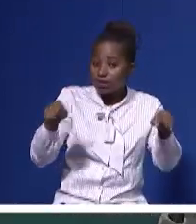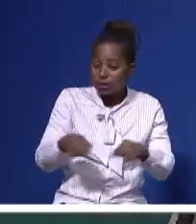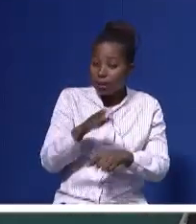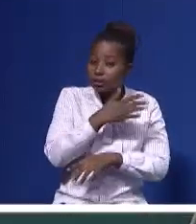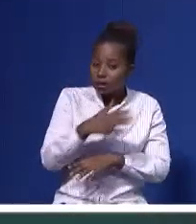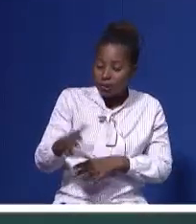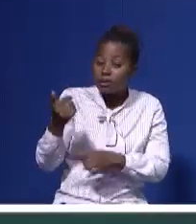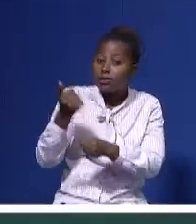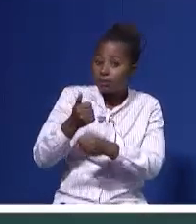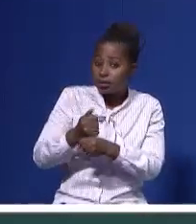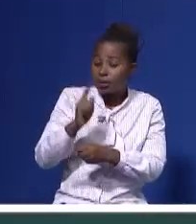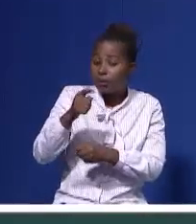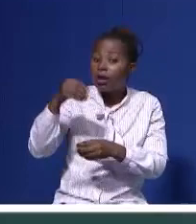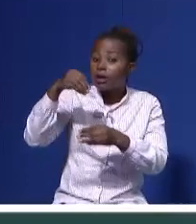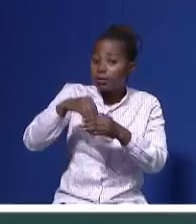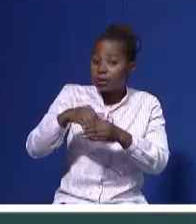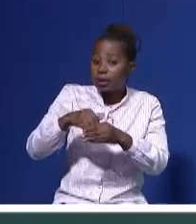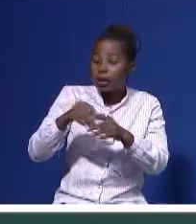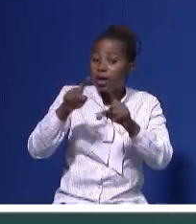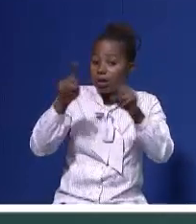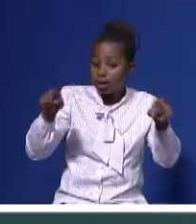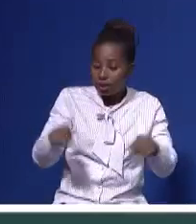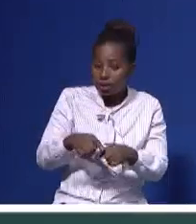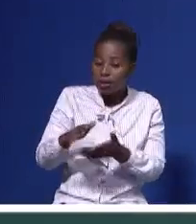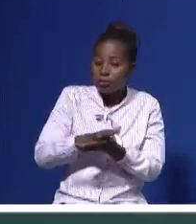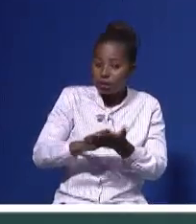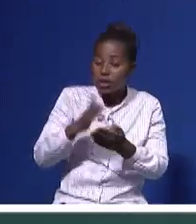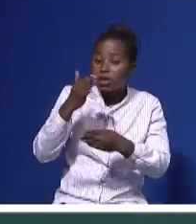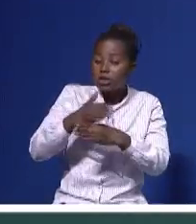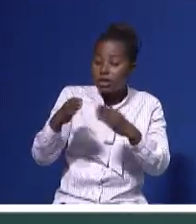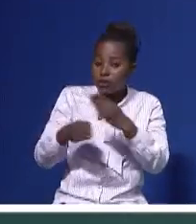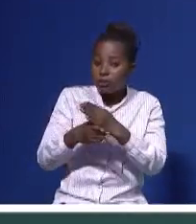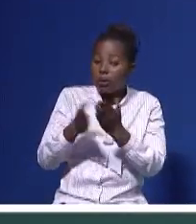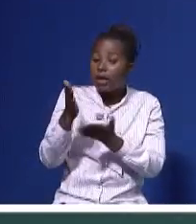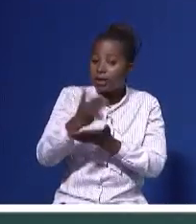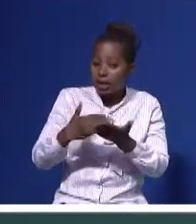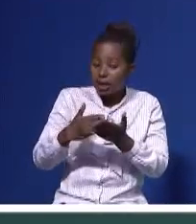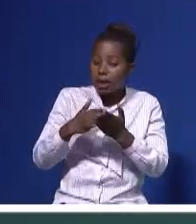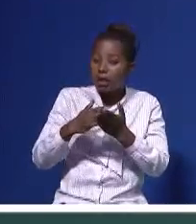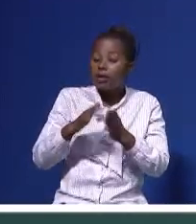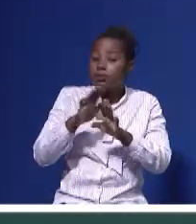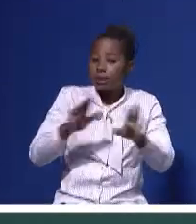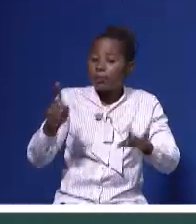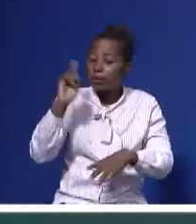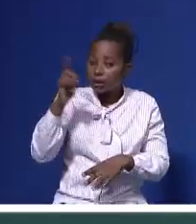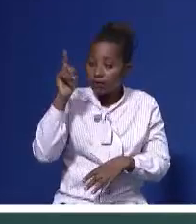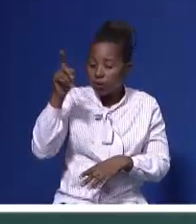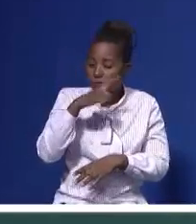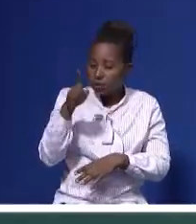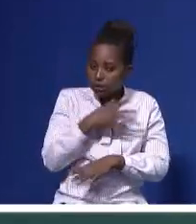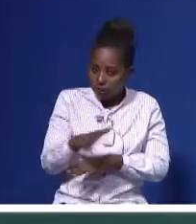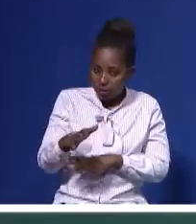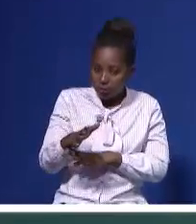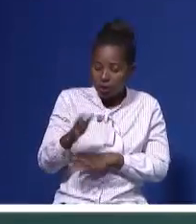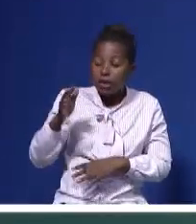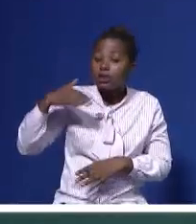Kikazi, ambako ataweka jiwe la msingi la jengo la idara ya usalama wa taifa Zanzibar. Kesho kutwa Rais